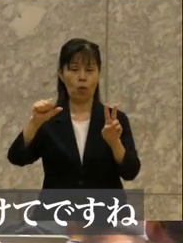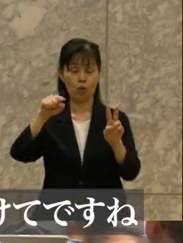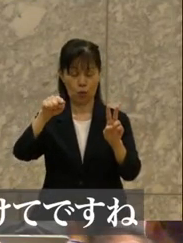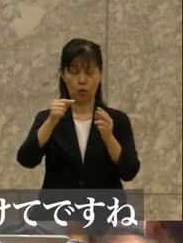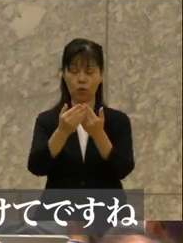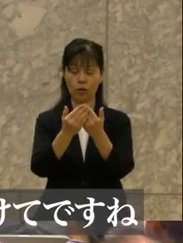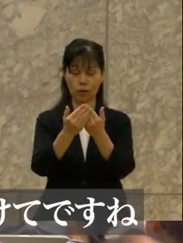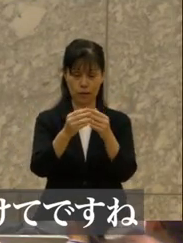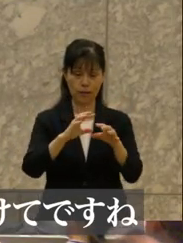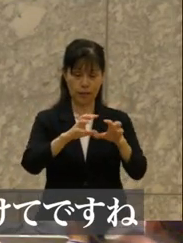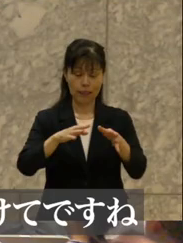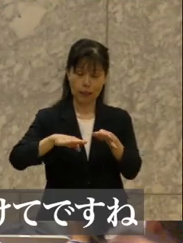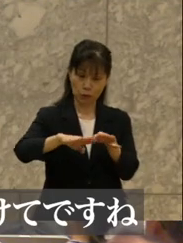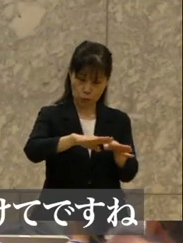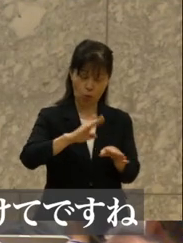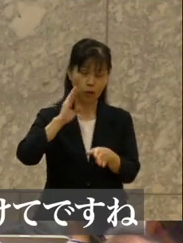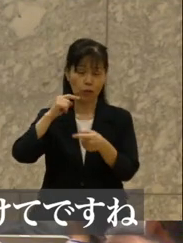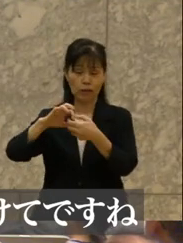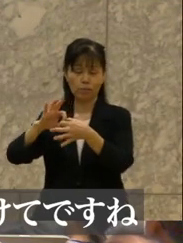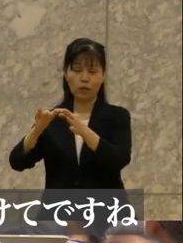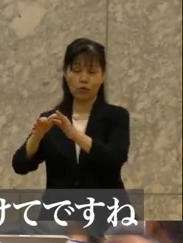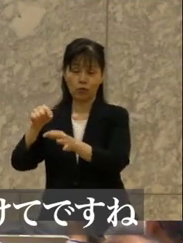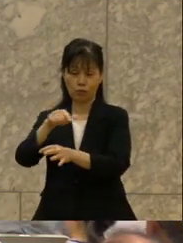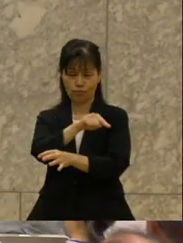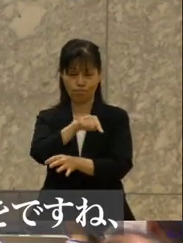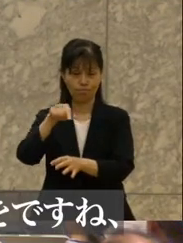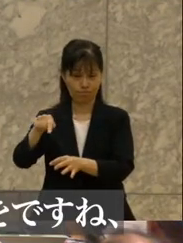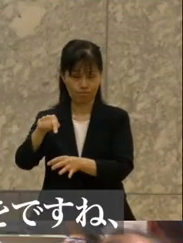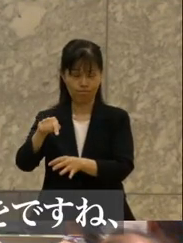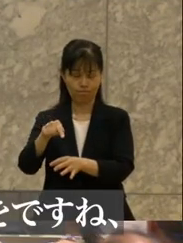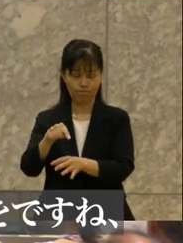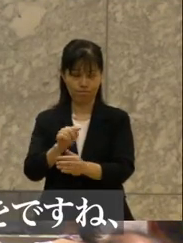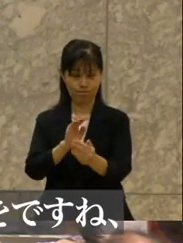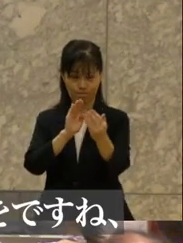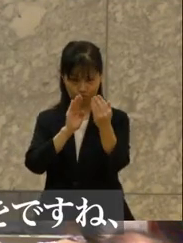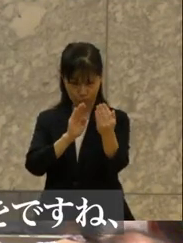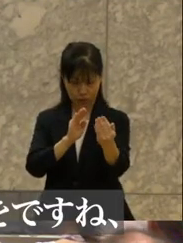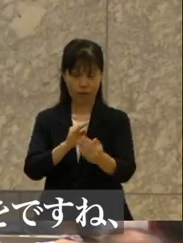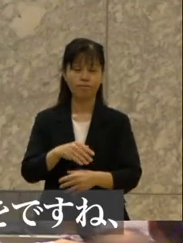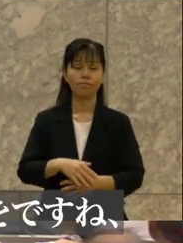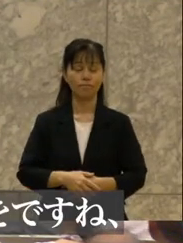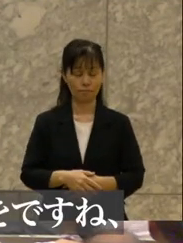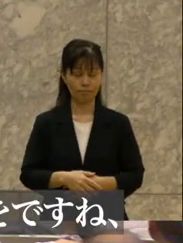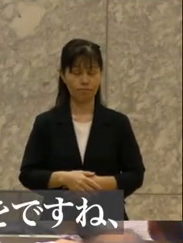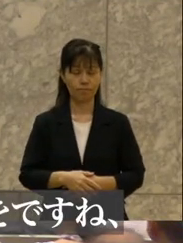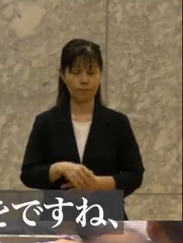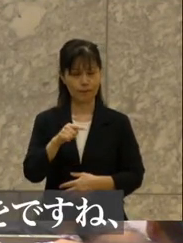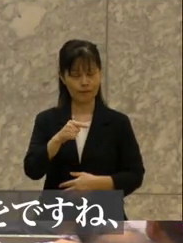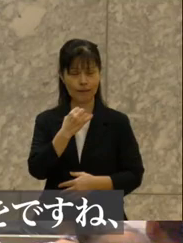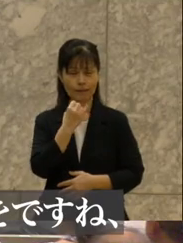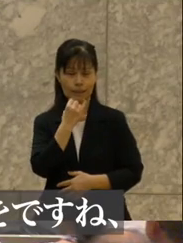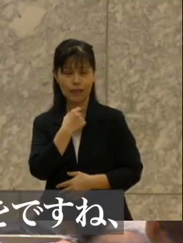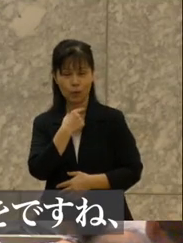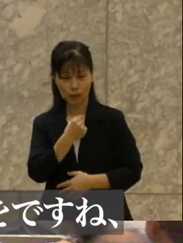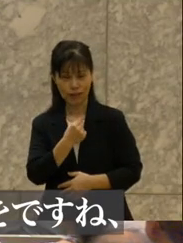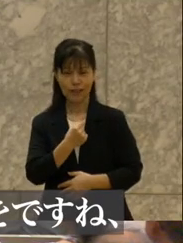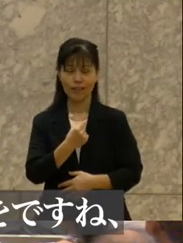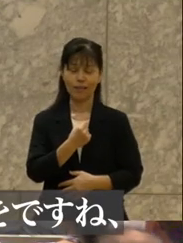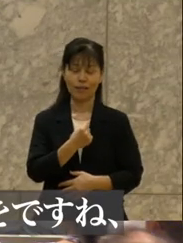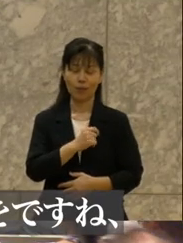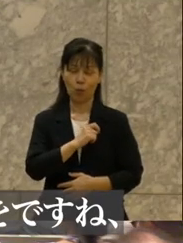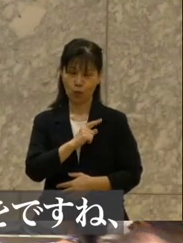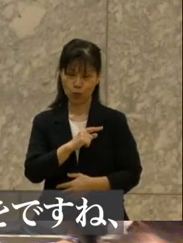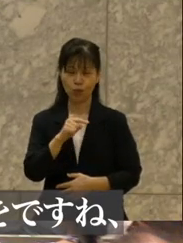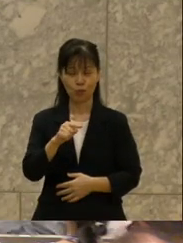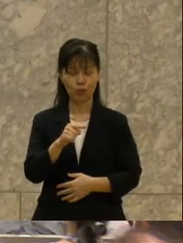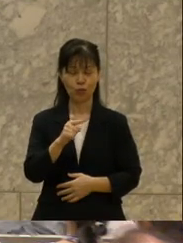世界陸上そしてデフリンピックに向けてですね皆さん方にここを期待してくれここ見てほしいと